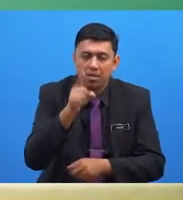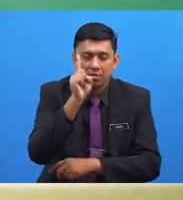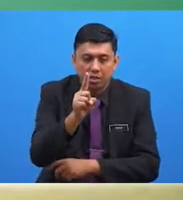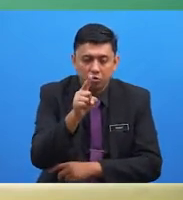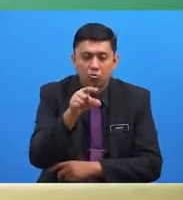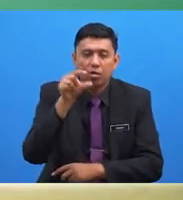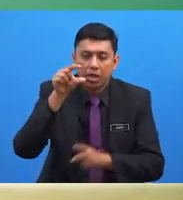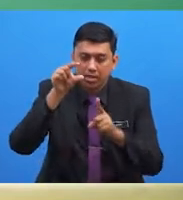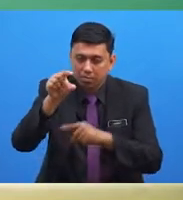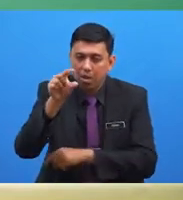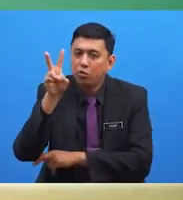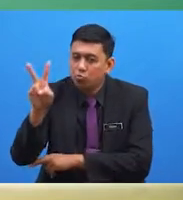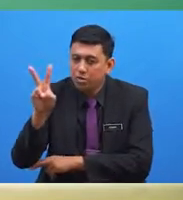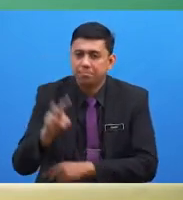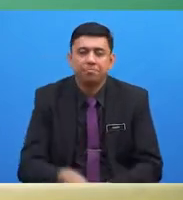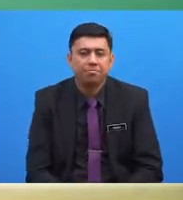1:2.